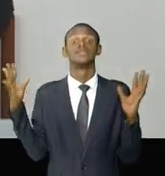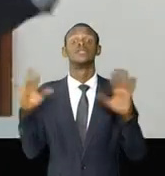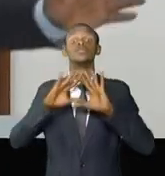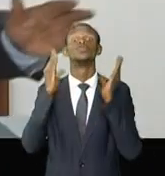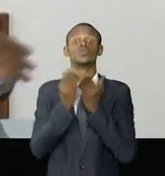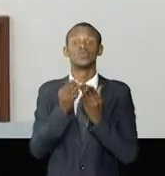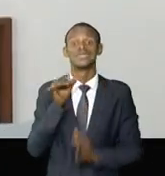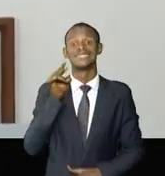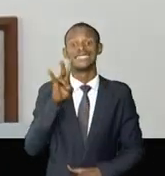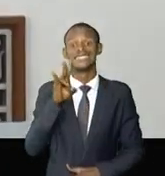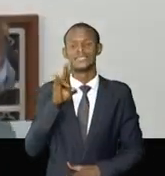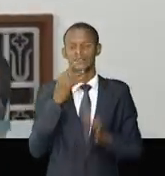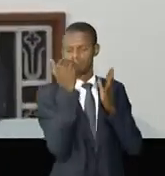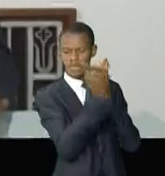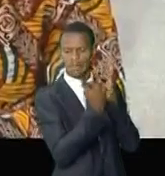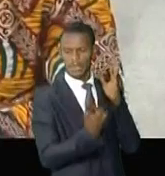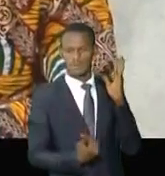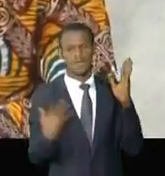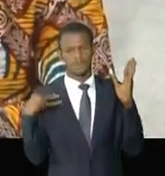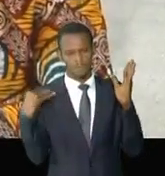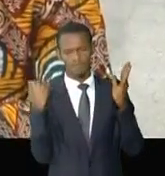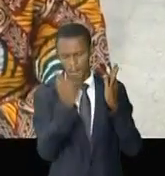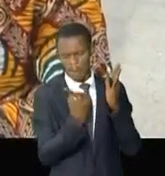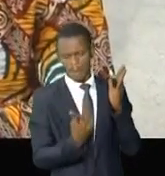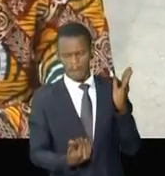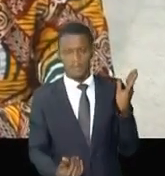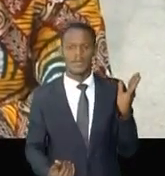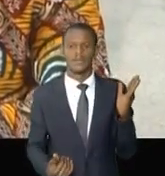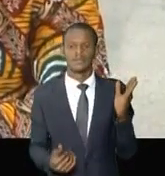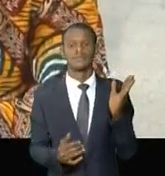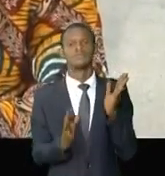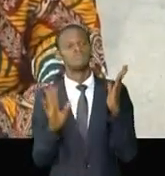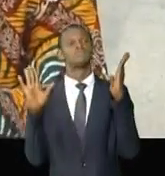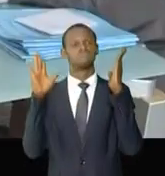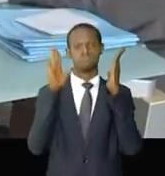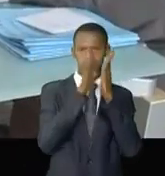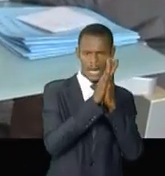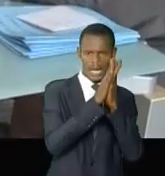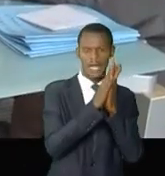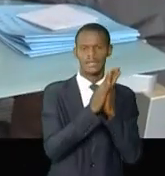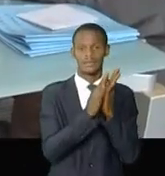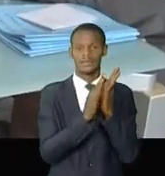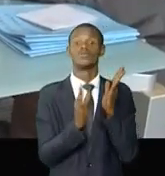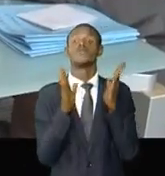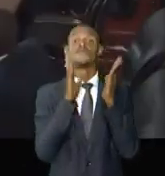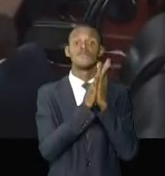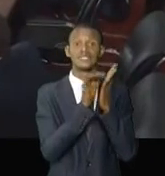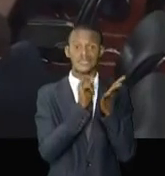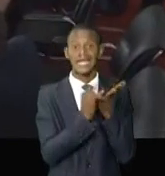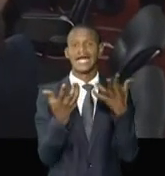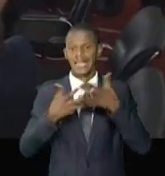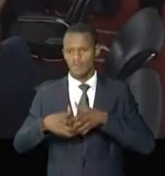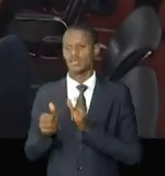été affichées conformément aux dispositions de la décision portant organisation de l'élection des membres du bureau définitif du Sénat.